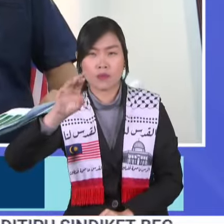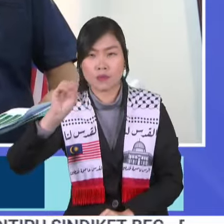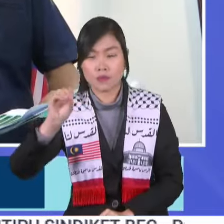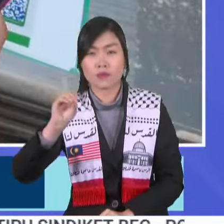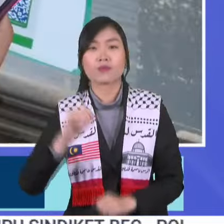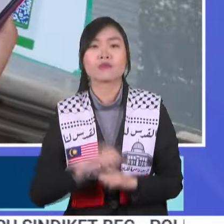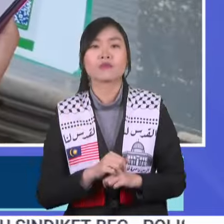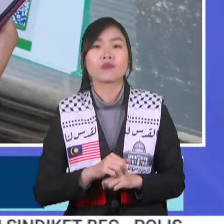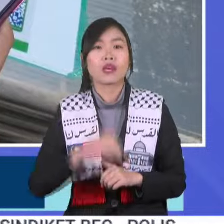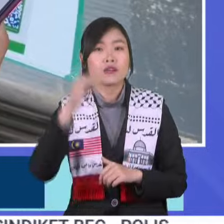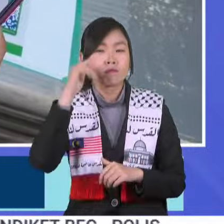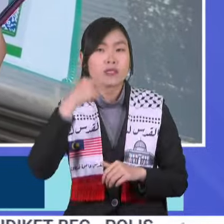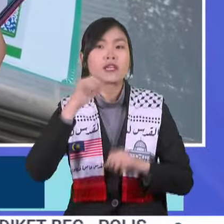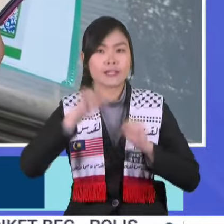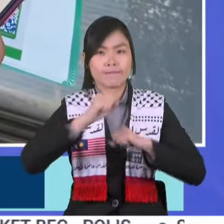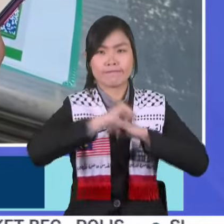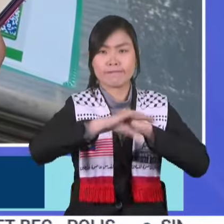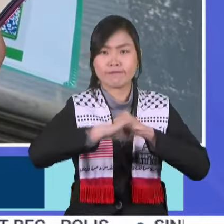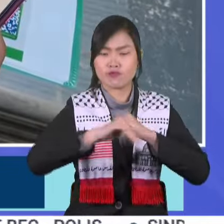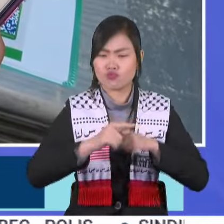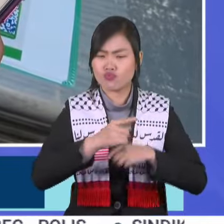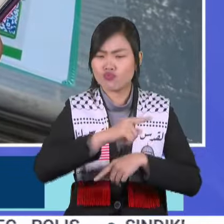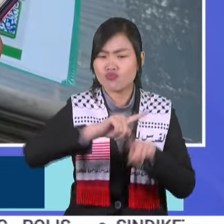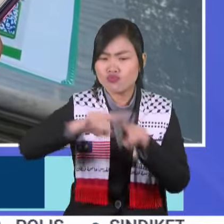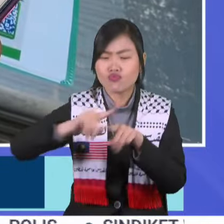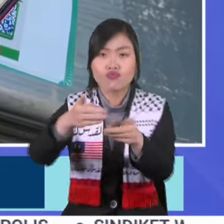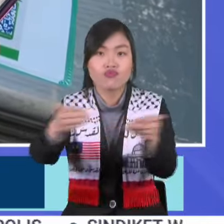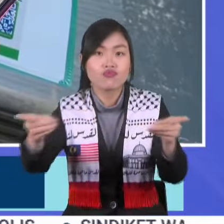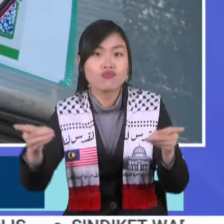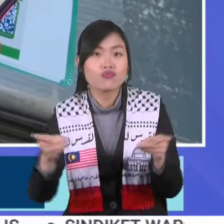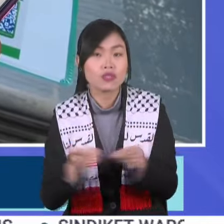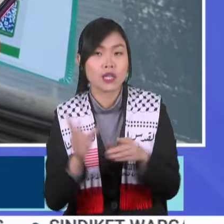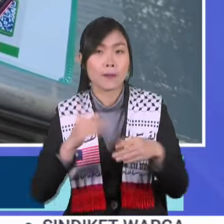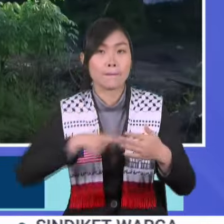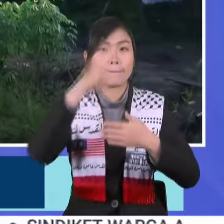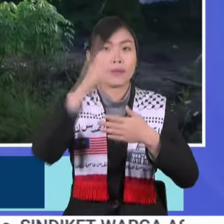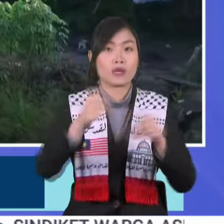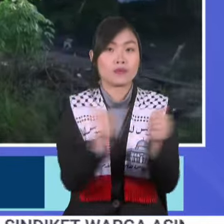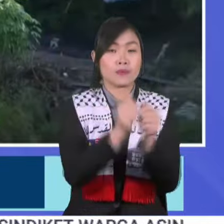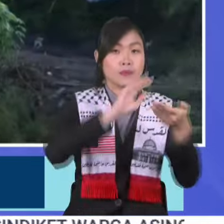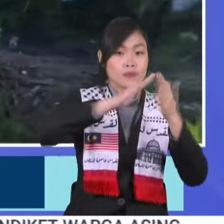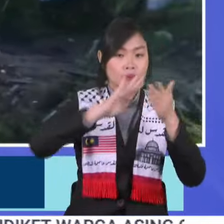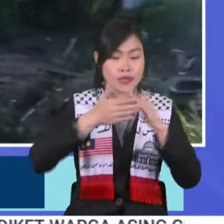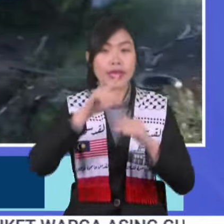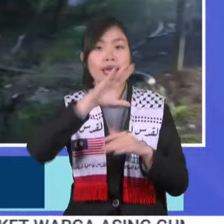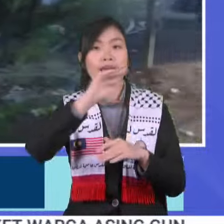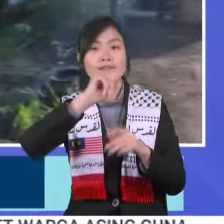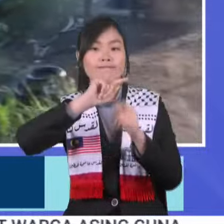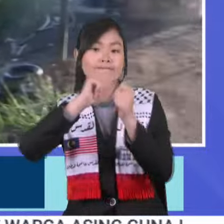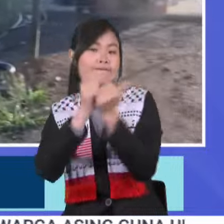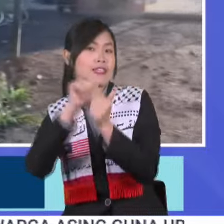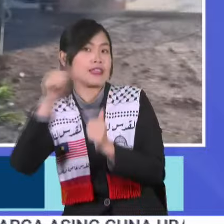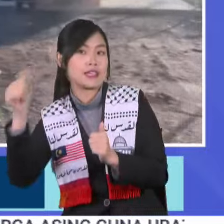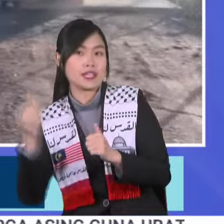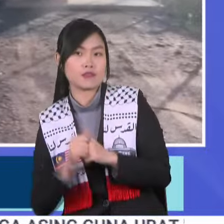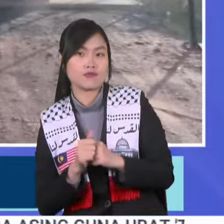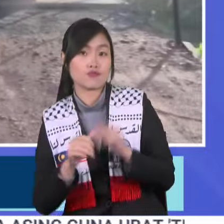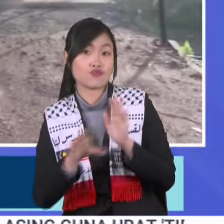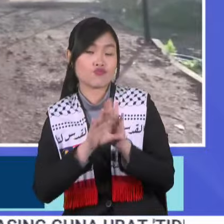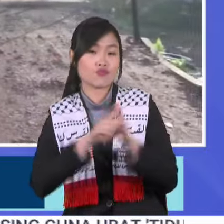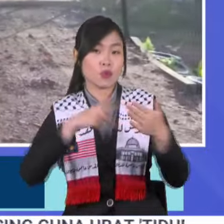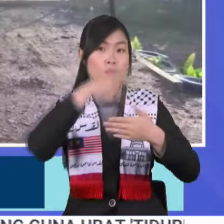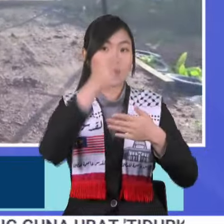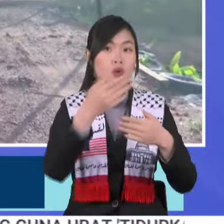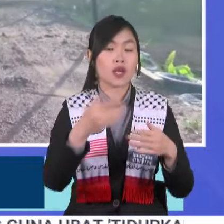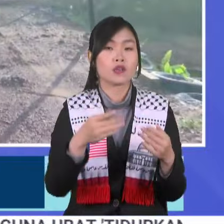memastikan inisiatif dapat dipromosikan ke seluruh daerah melalui penganjuran program bersama komuniti dan pelbagai agensi lain. Antaranya program